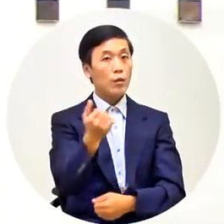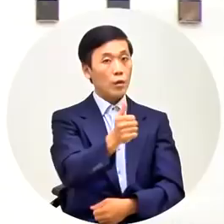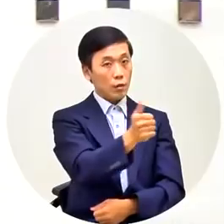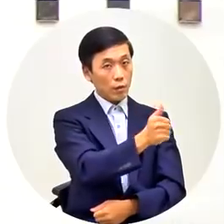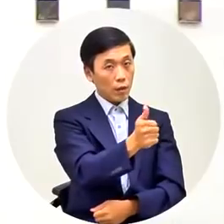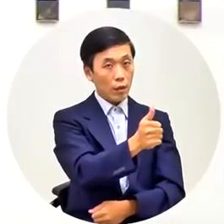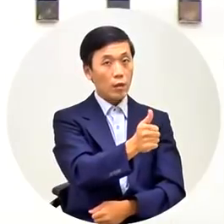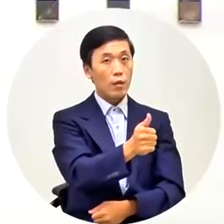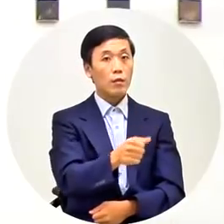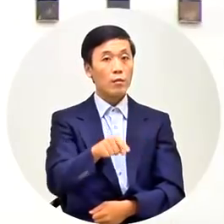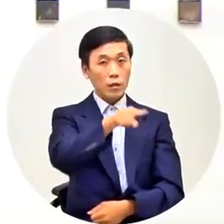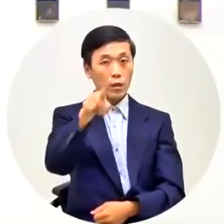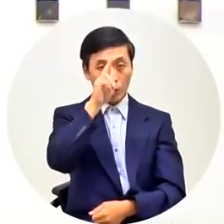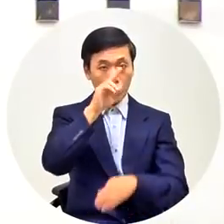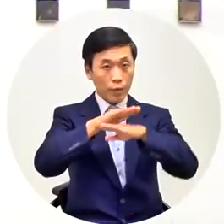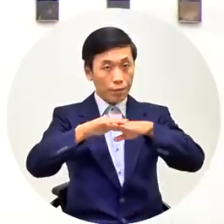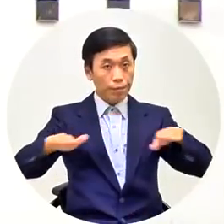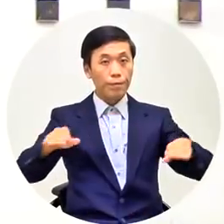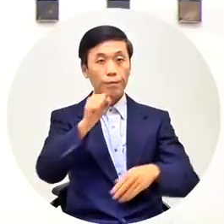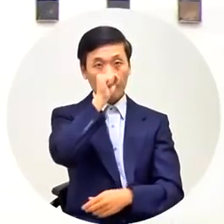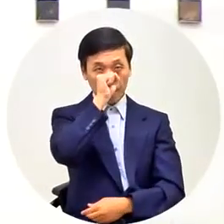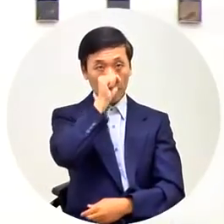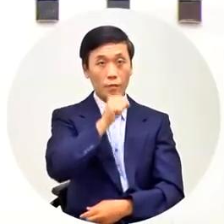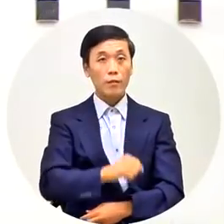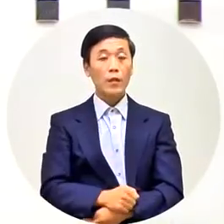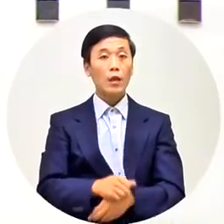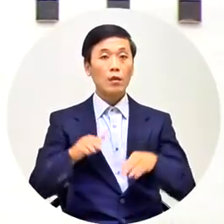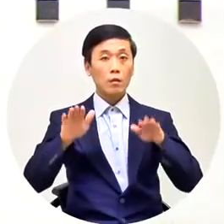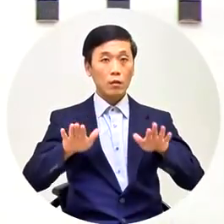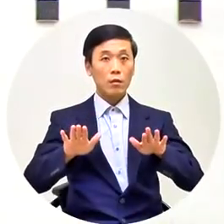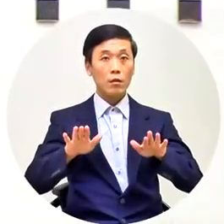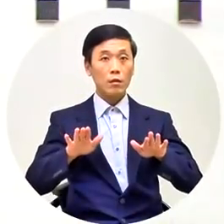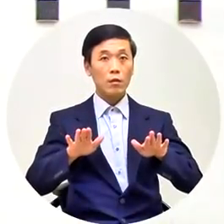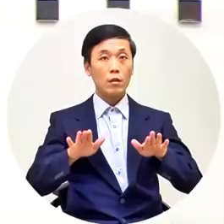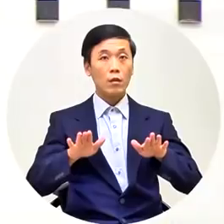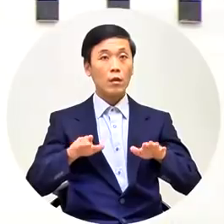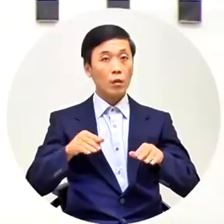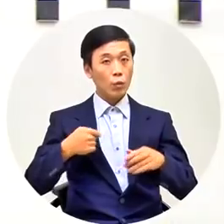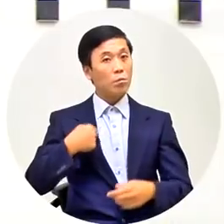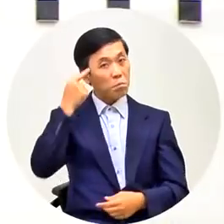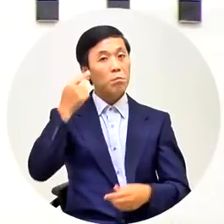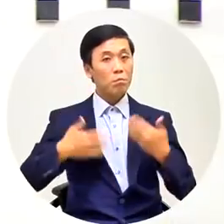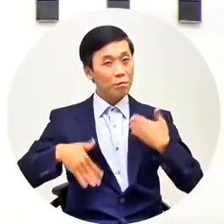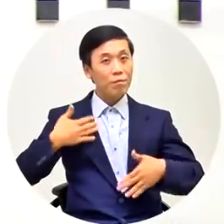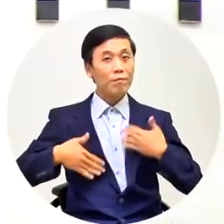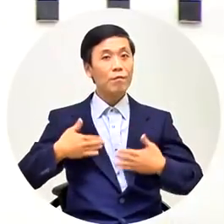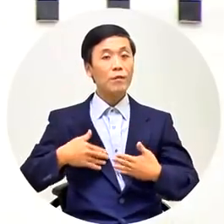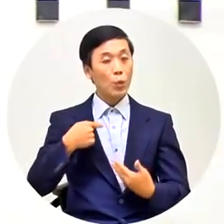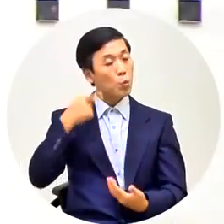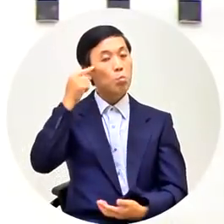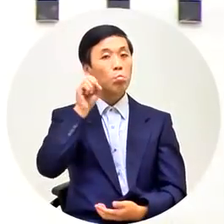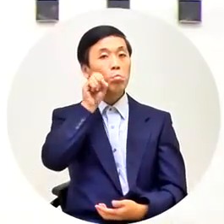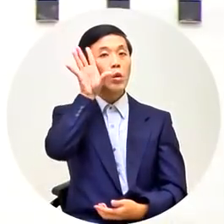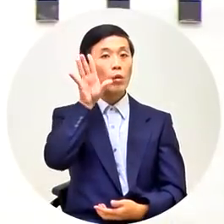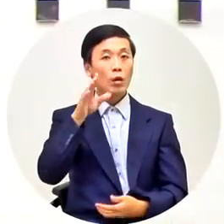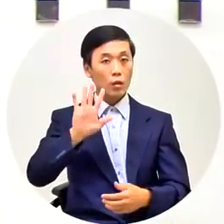好。今天真的是非常的高兴，也很荣幸啊，能够有这个机会代表行